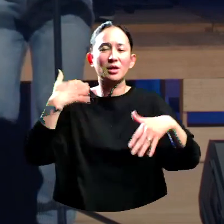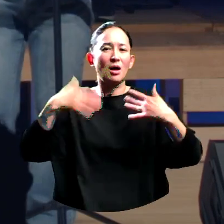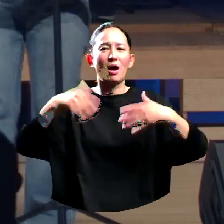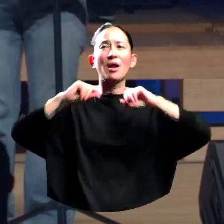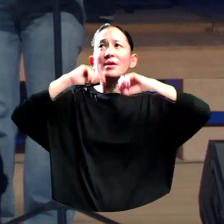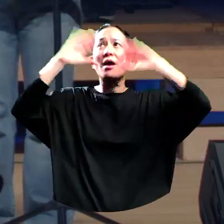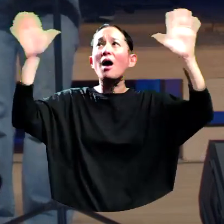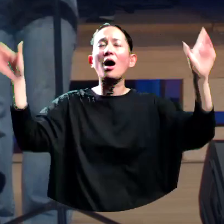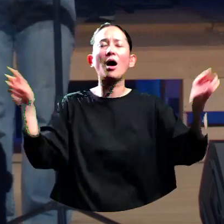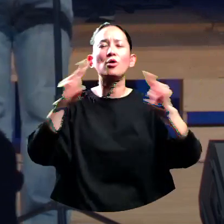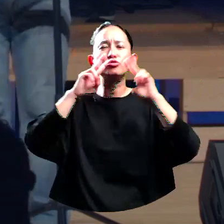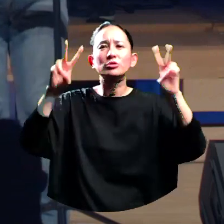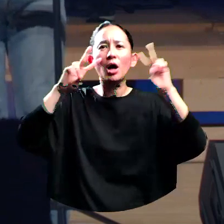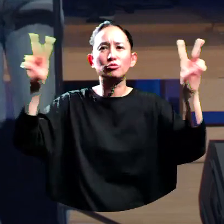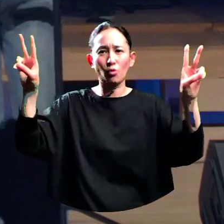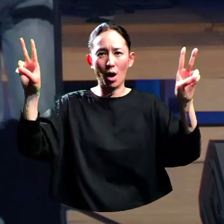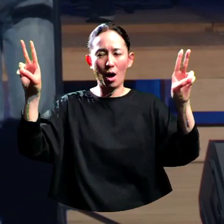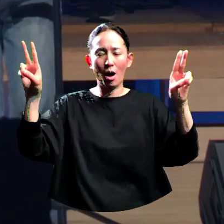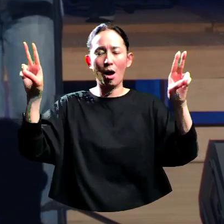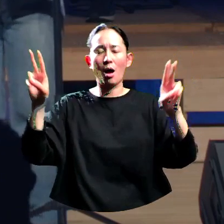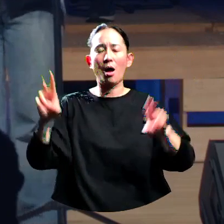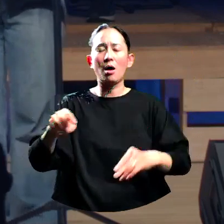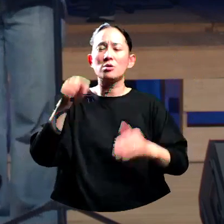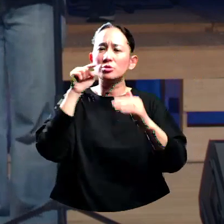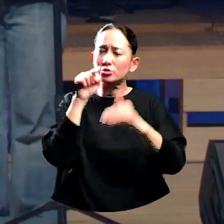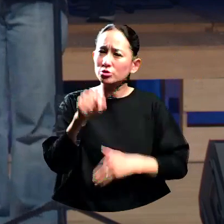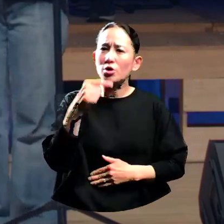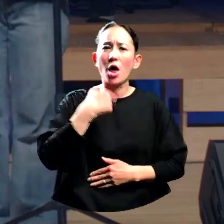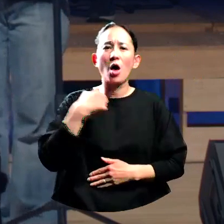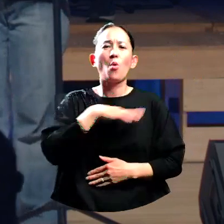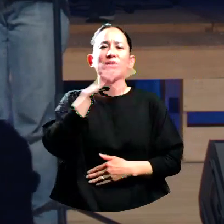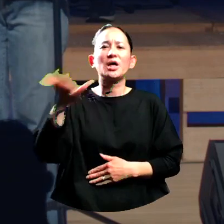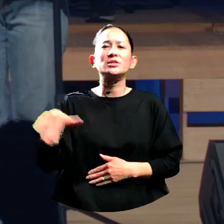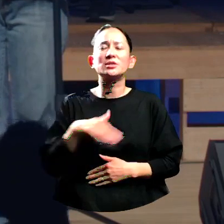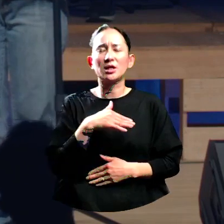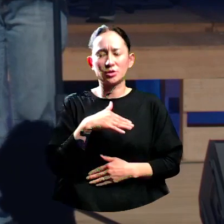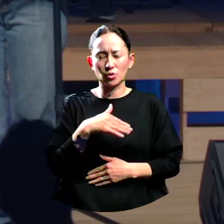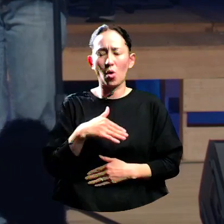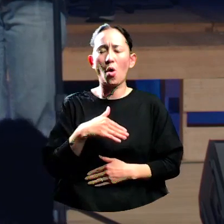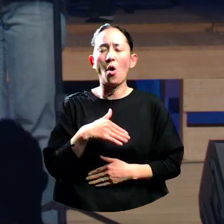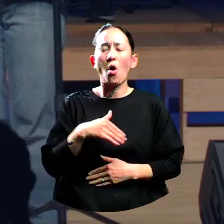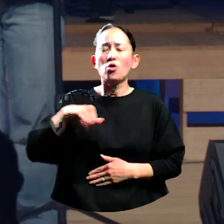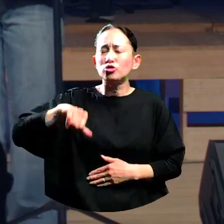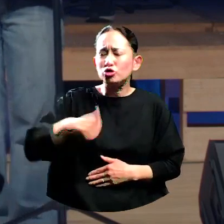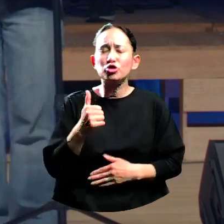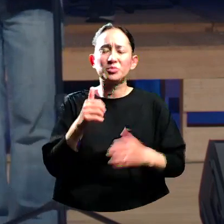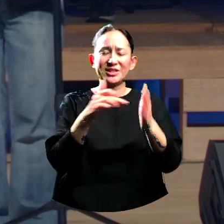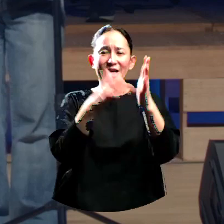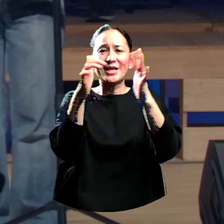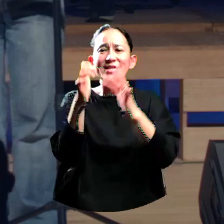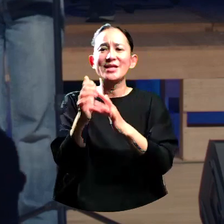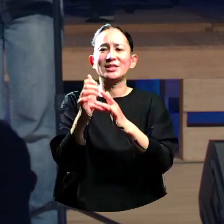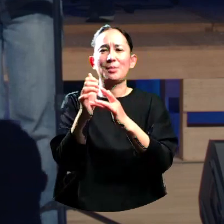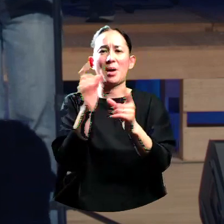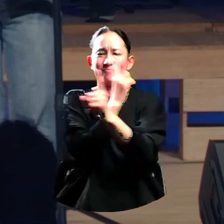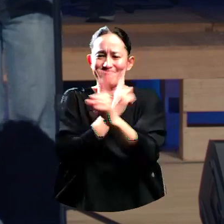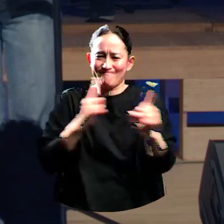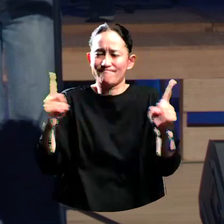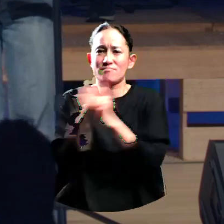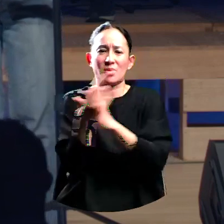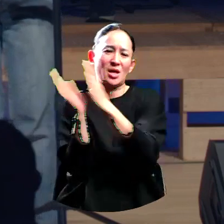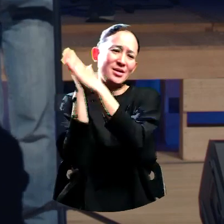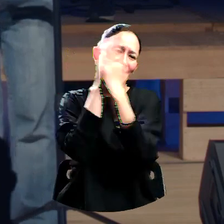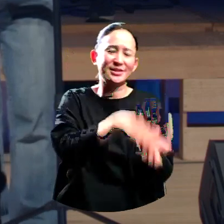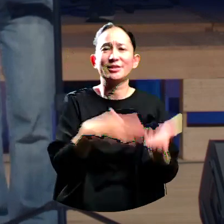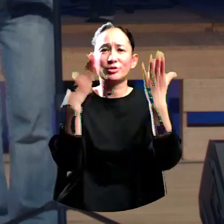歌うのか？ Why do we sing Hallelujah? それはイエス様が私たちの罪の身代わりとなって死んでくださったから。 Because Jesus